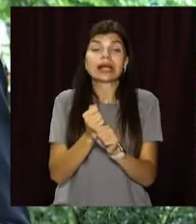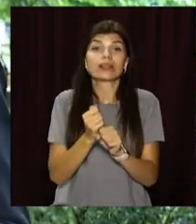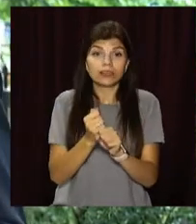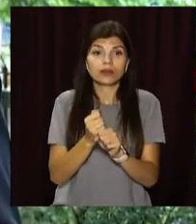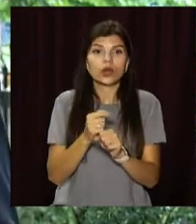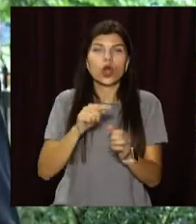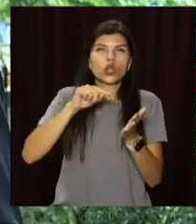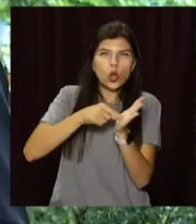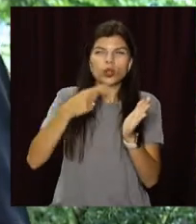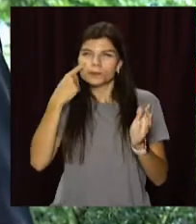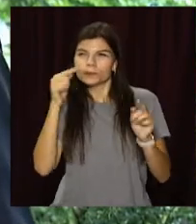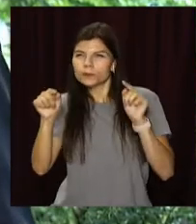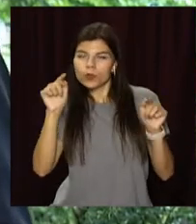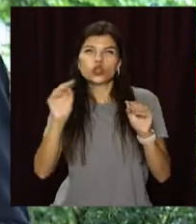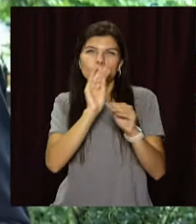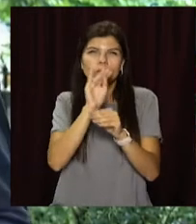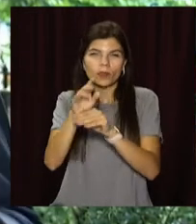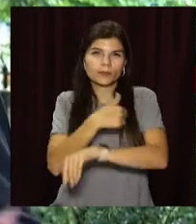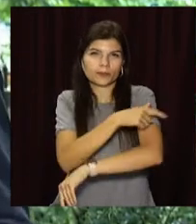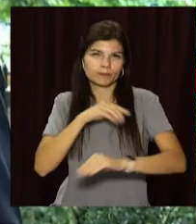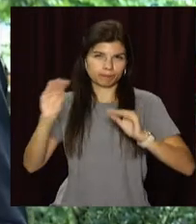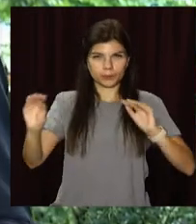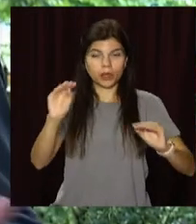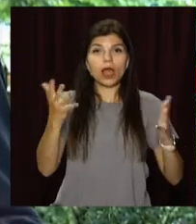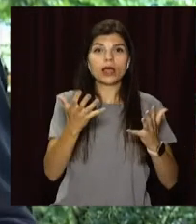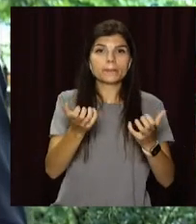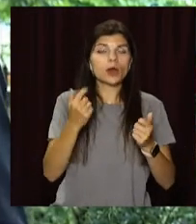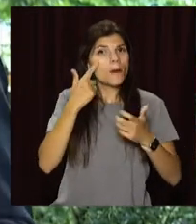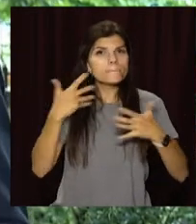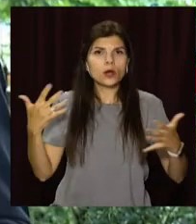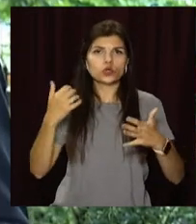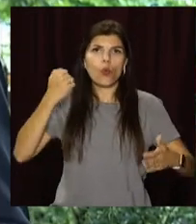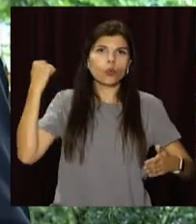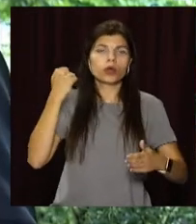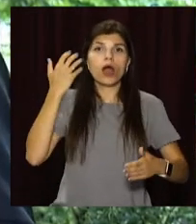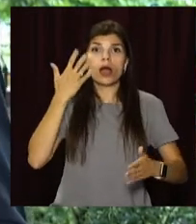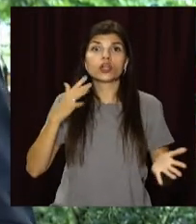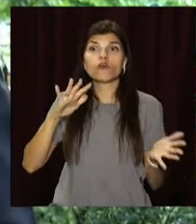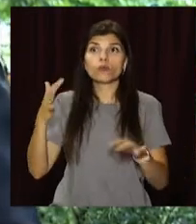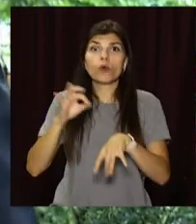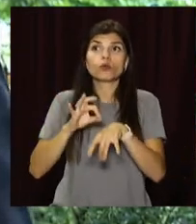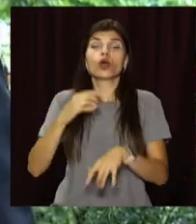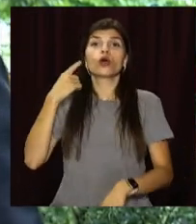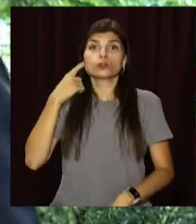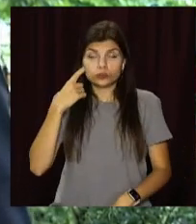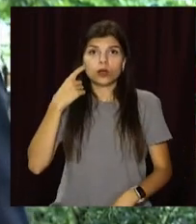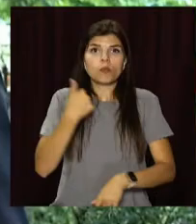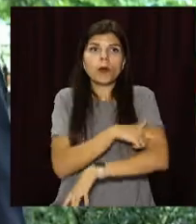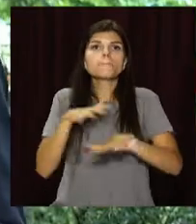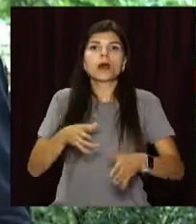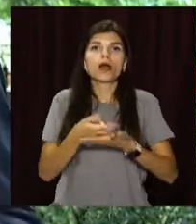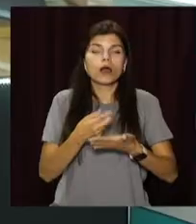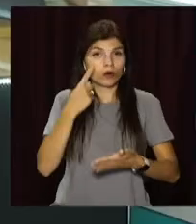точково дооснастити ті лікарні, які приймають найбільший удар, коли відбуваються значні спалахи коронавірусної